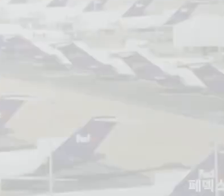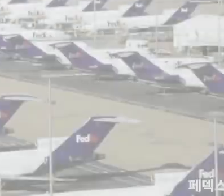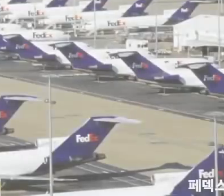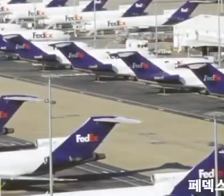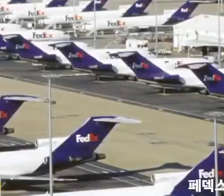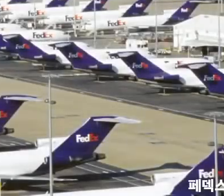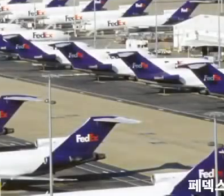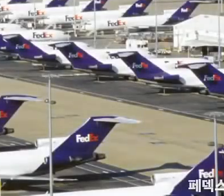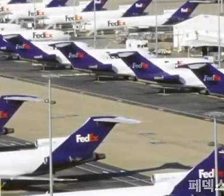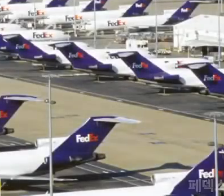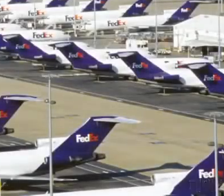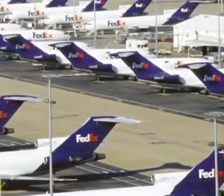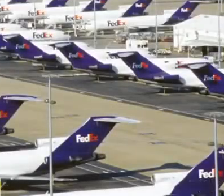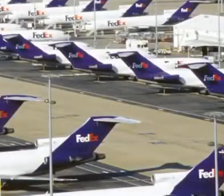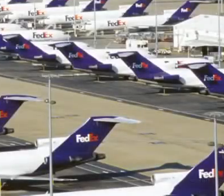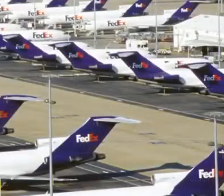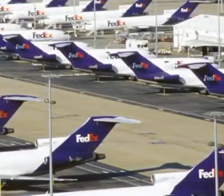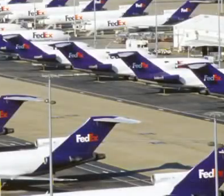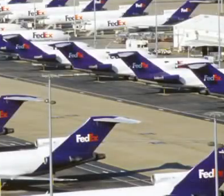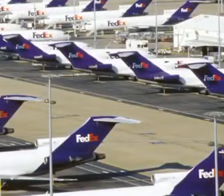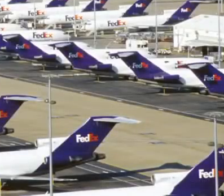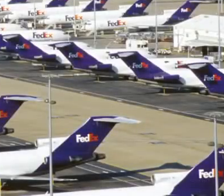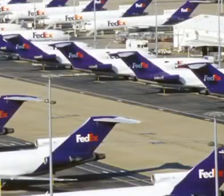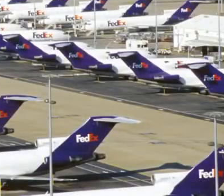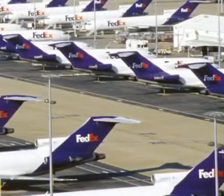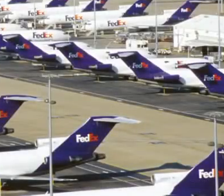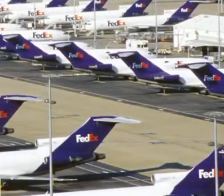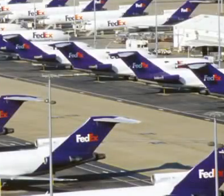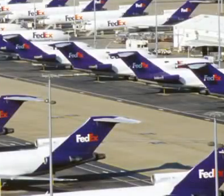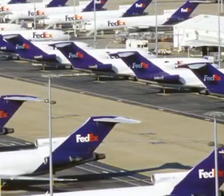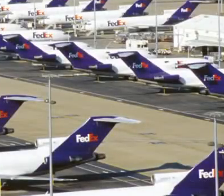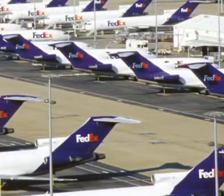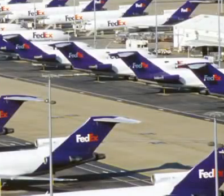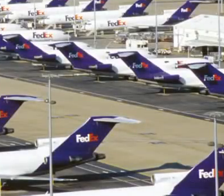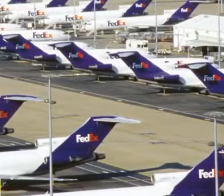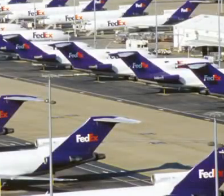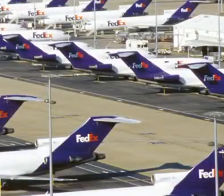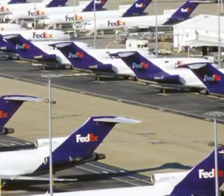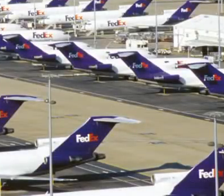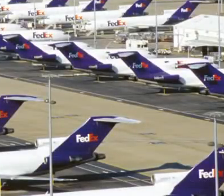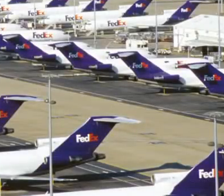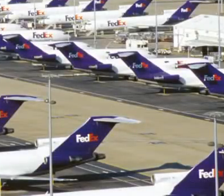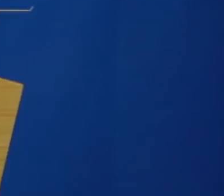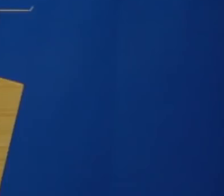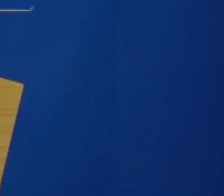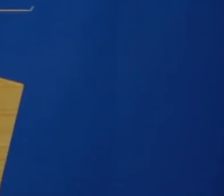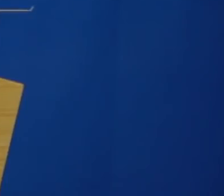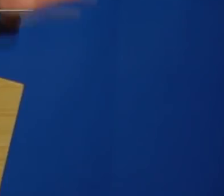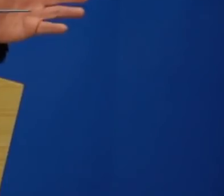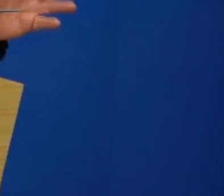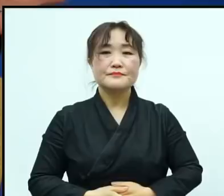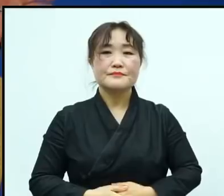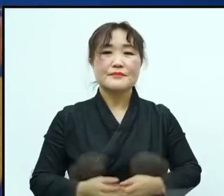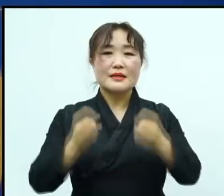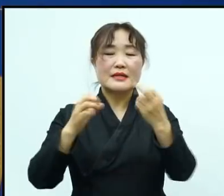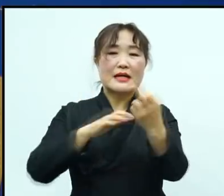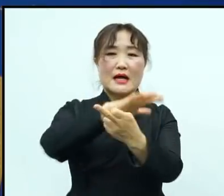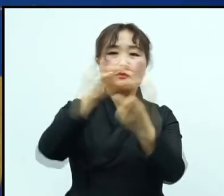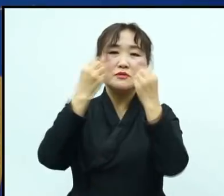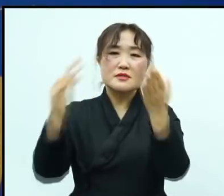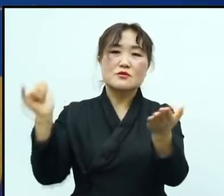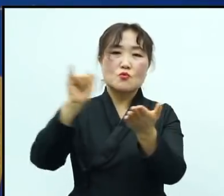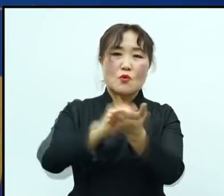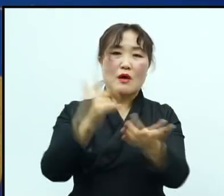다섯 번째로 서부산권에 글로벌 전자상거래 허브를 조성하겠습니다. 가덕도 신공항과